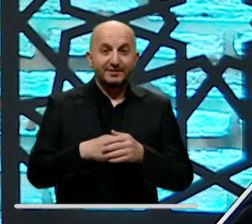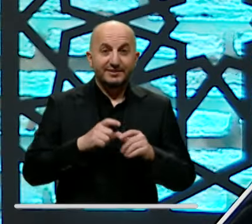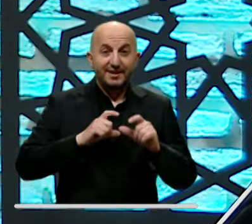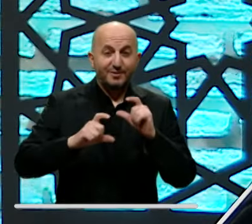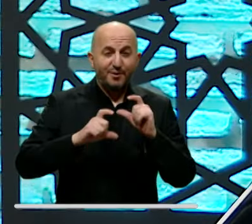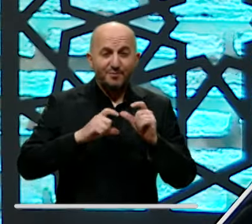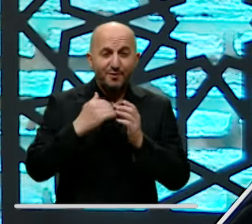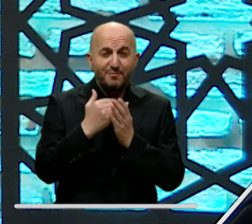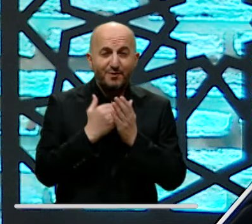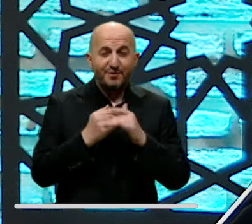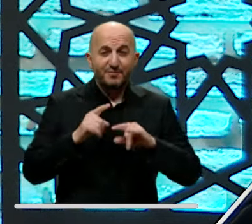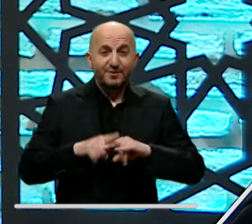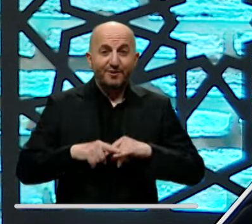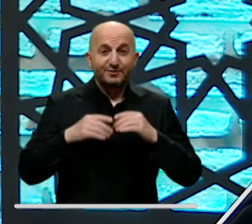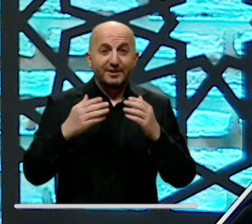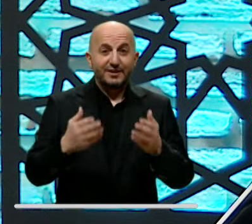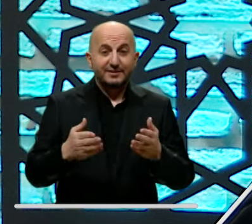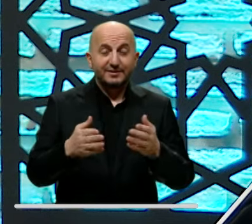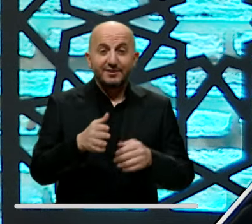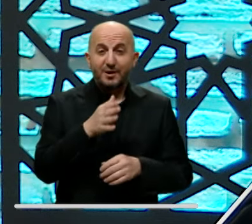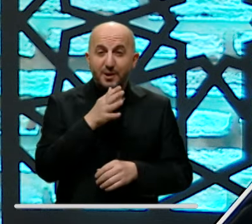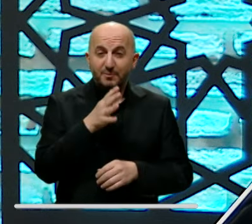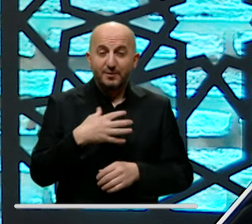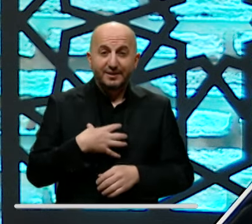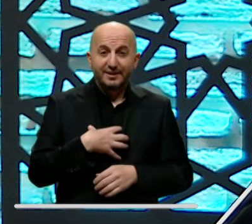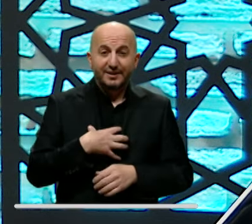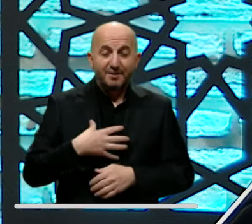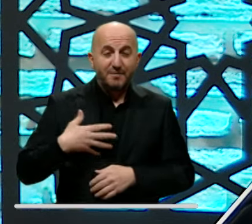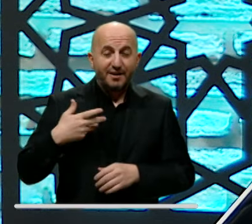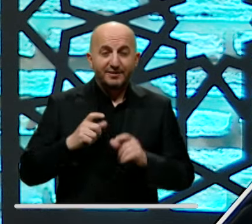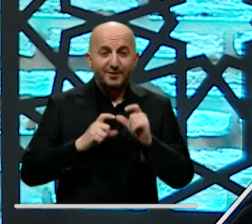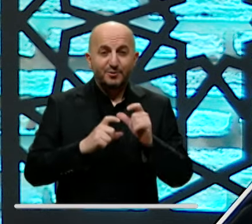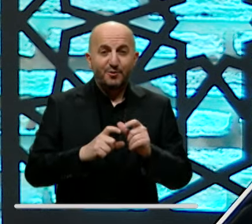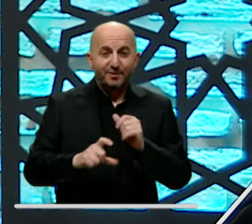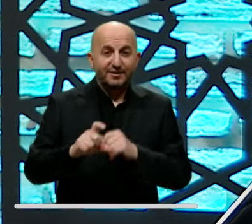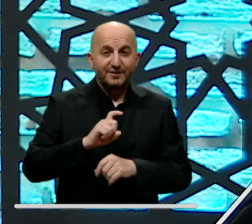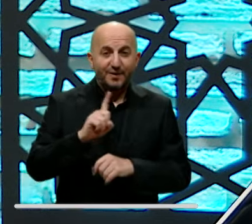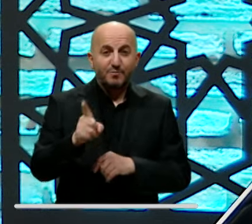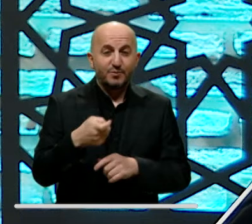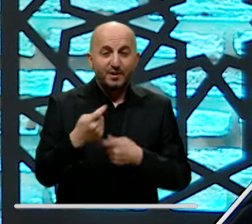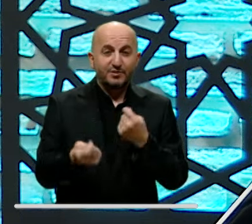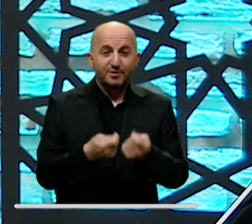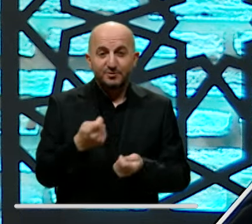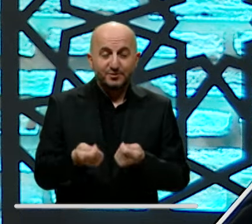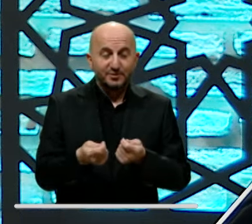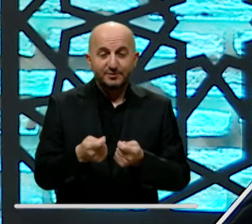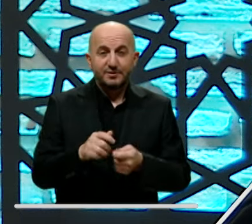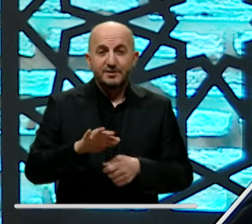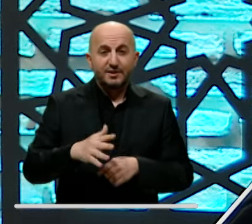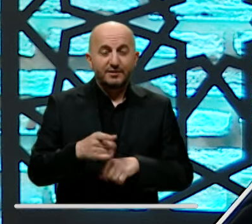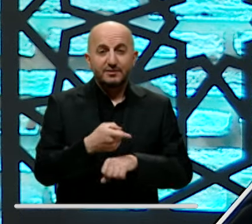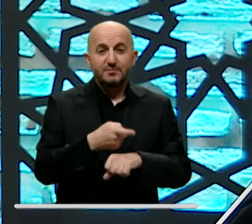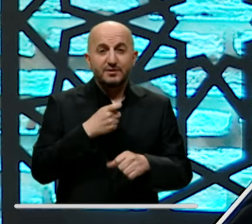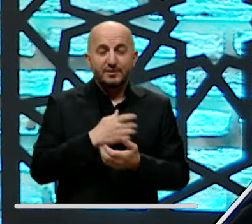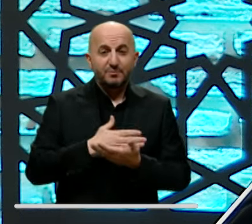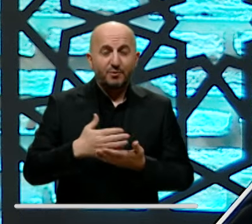soralım programına hoş geldiniz Sefa getirdiniz biliyorsunuz dini anlamda merak edilen sorulara cevap bulmaya çalışıyoruz Yaklaşık bir saat